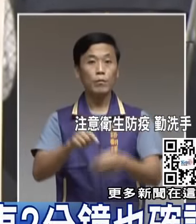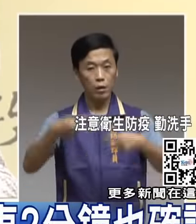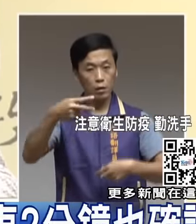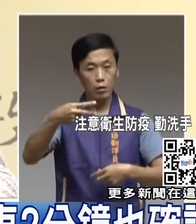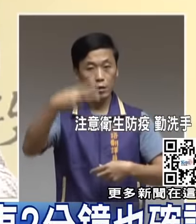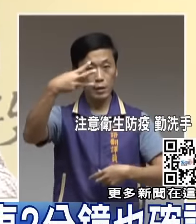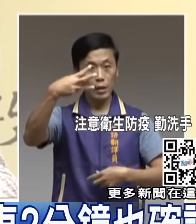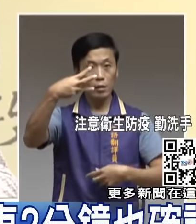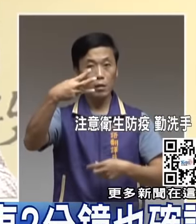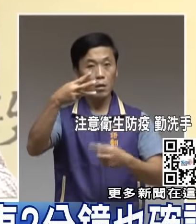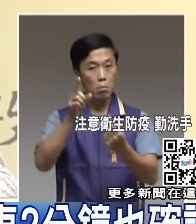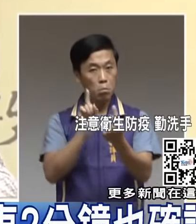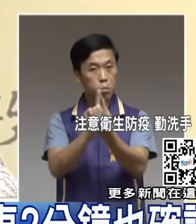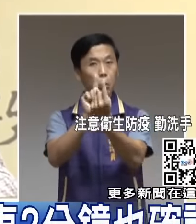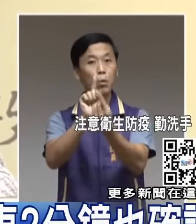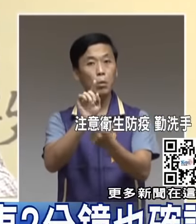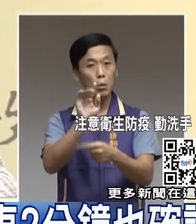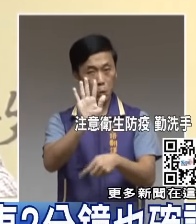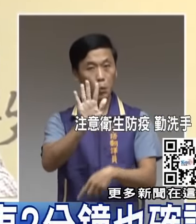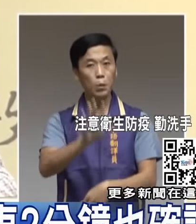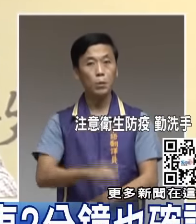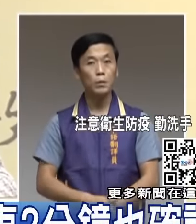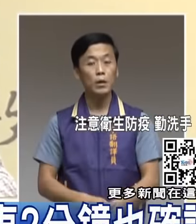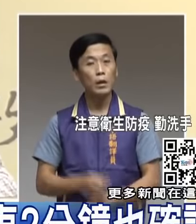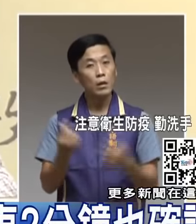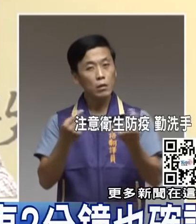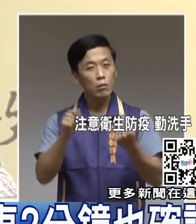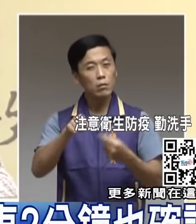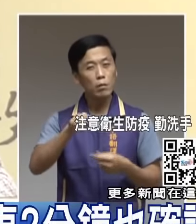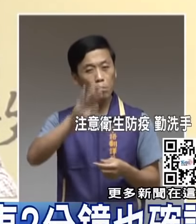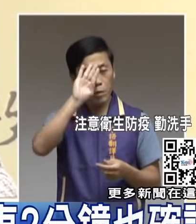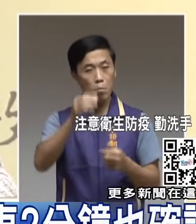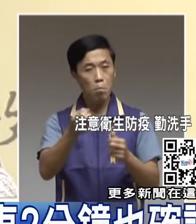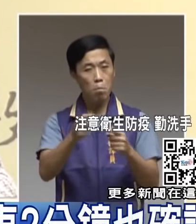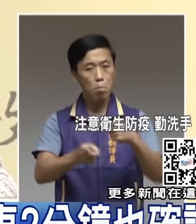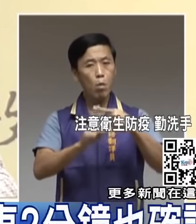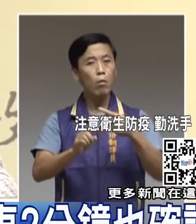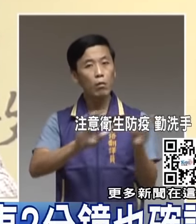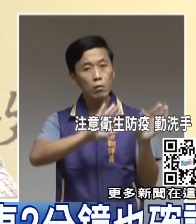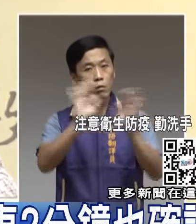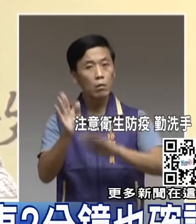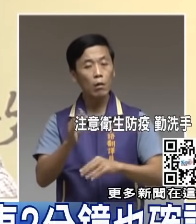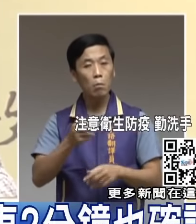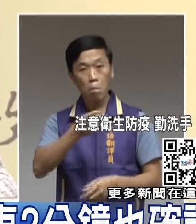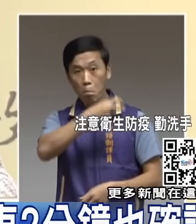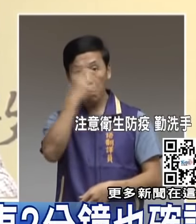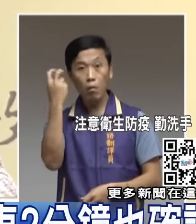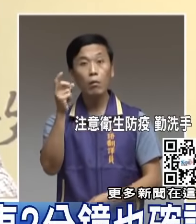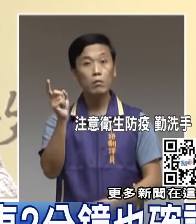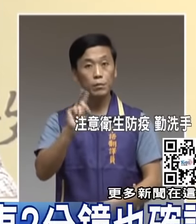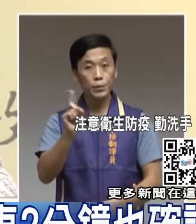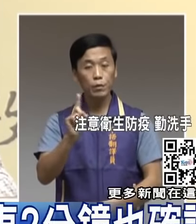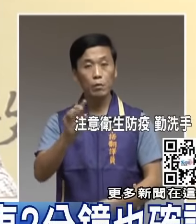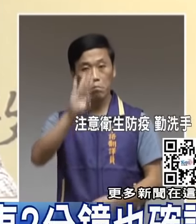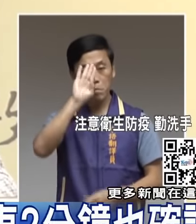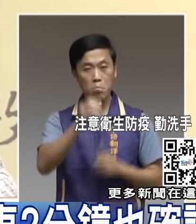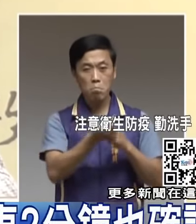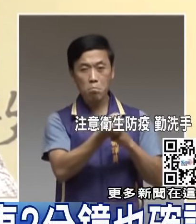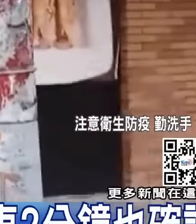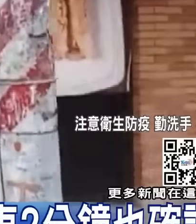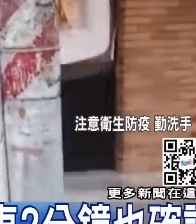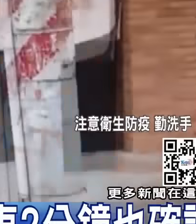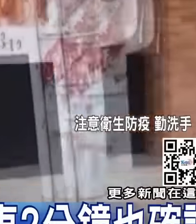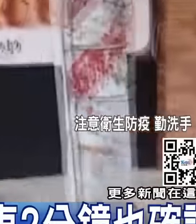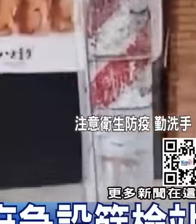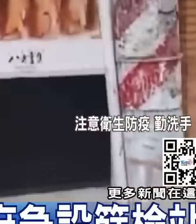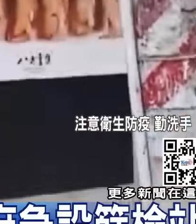过停留，这两三分钟当中，那在密闭的空间里面，有曾经出现过这个接触。